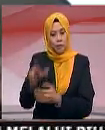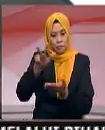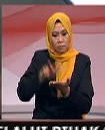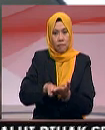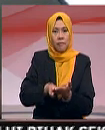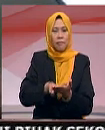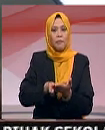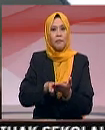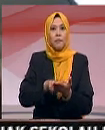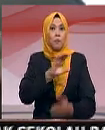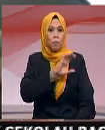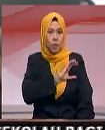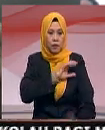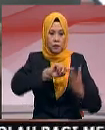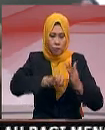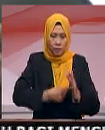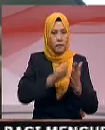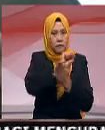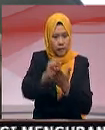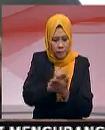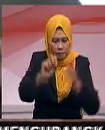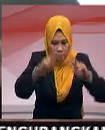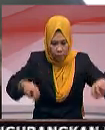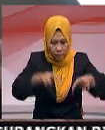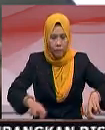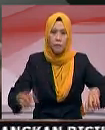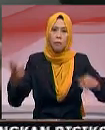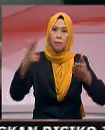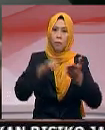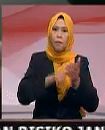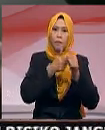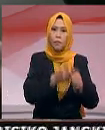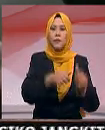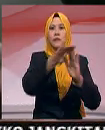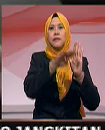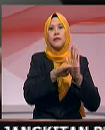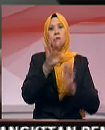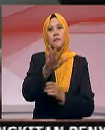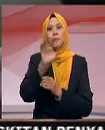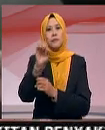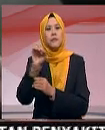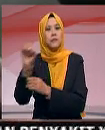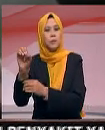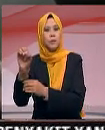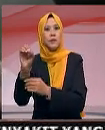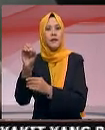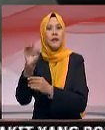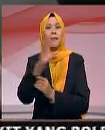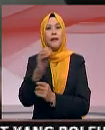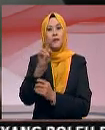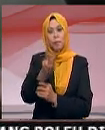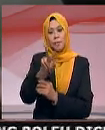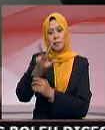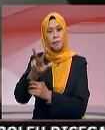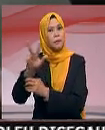mengesahkan polisi telah memulihkan siasatan berhubung laporan tersebut mengikut seksyen eh5000 ke siksaan dan season